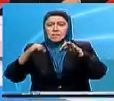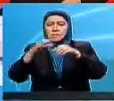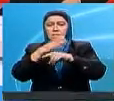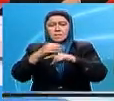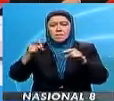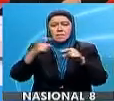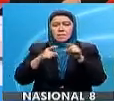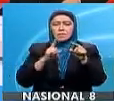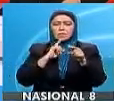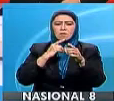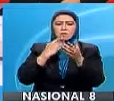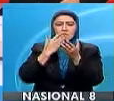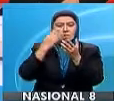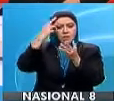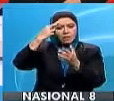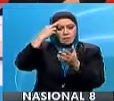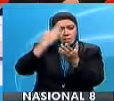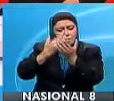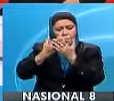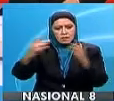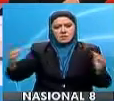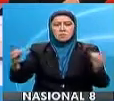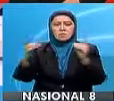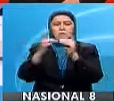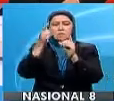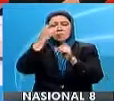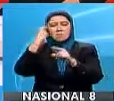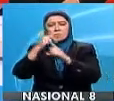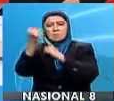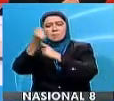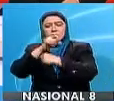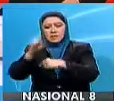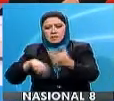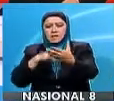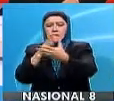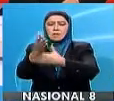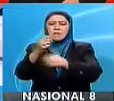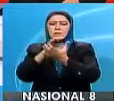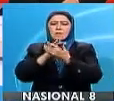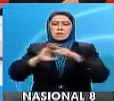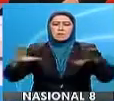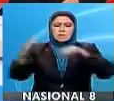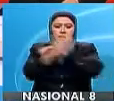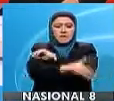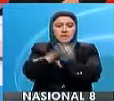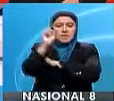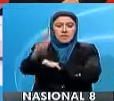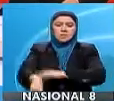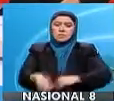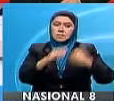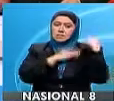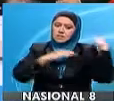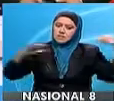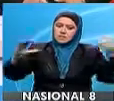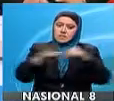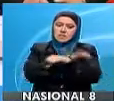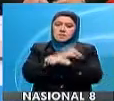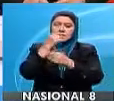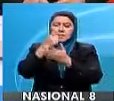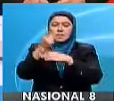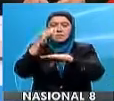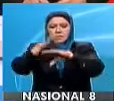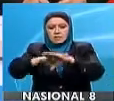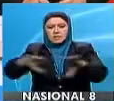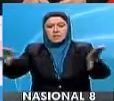mengancam keselamatan negara untuk itu beliau perlu bertanggungjawab sepenuhnya atas perbuatannya jelas Menteri pertanian dan industri